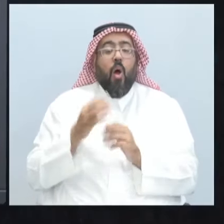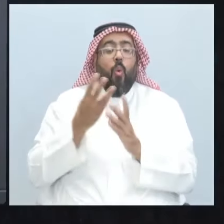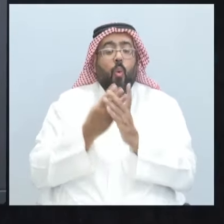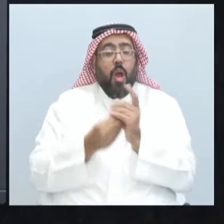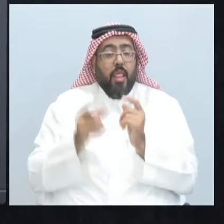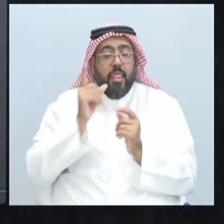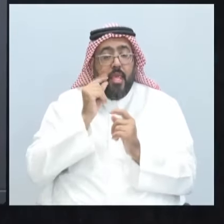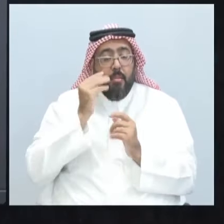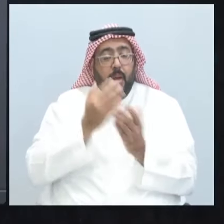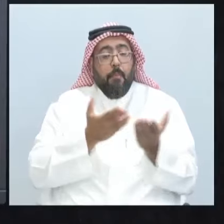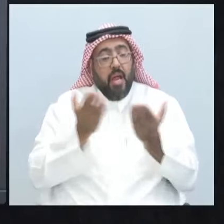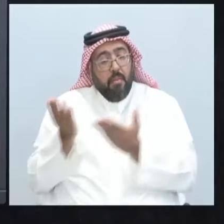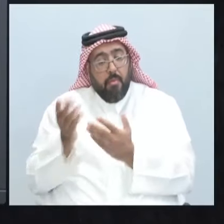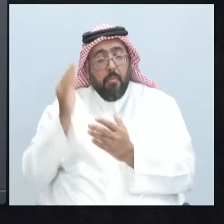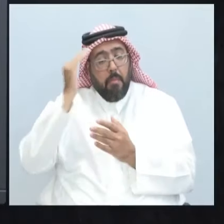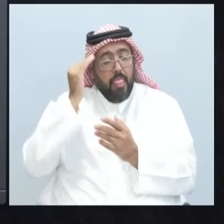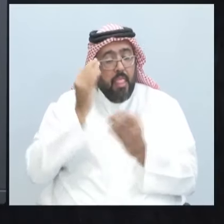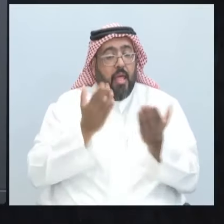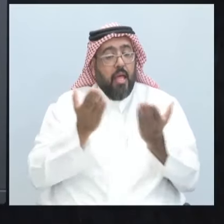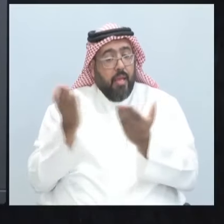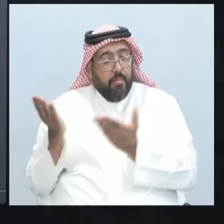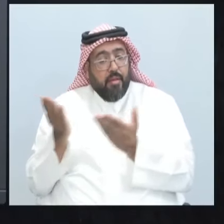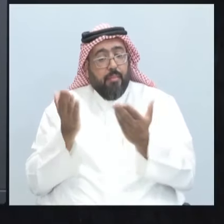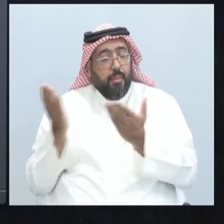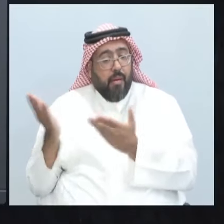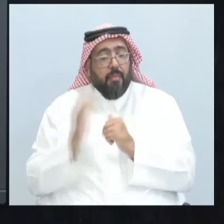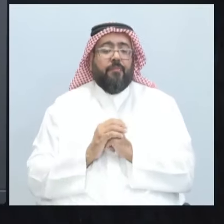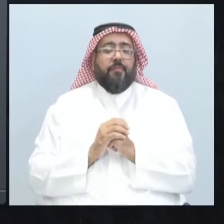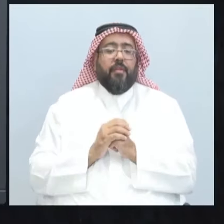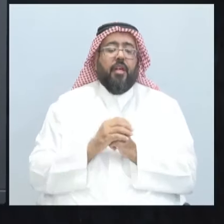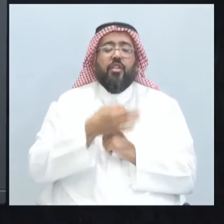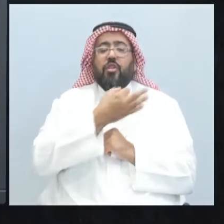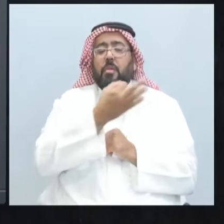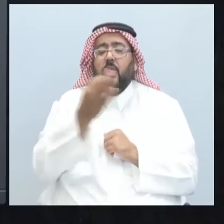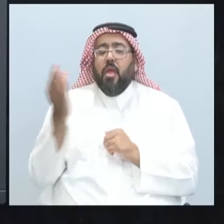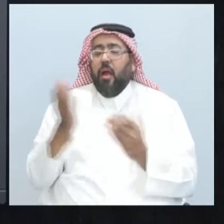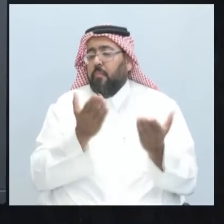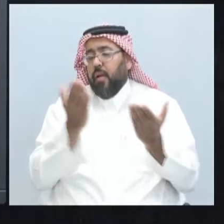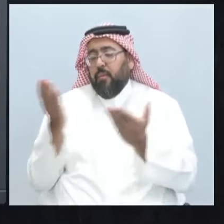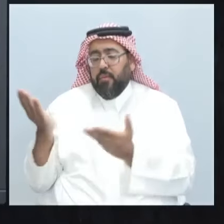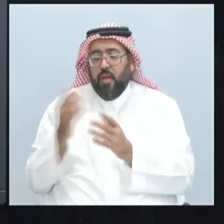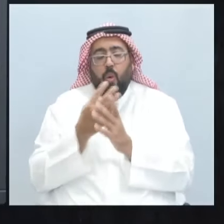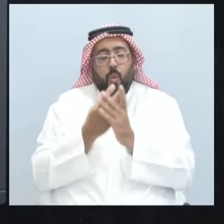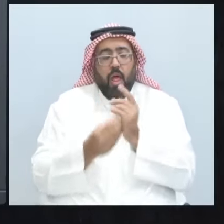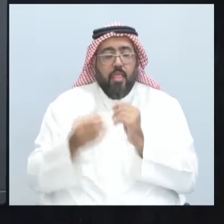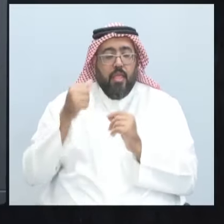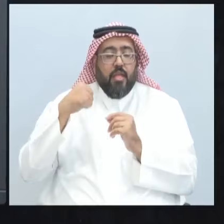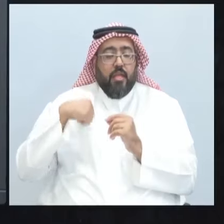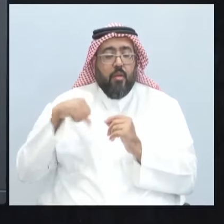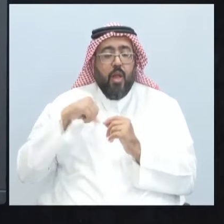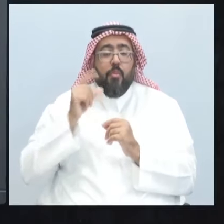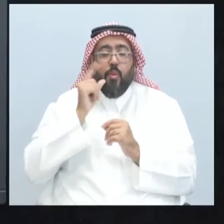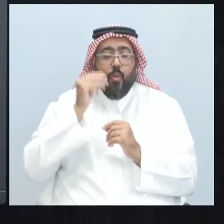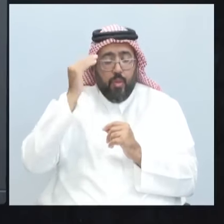ومرحبا بك ابنتي اهلا وسهلا ومرحبا بكم جميعا ابنائي وبناتي